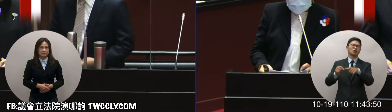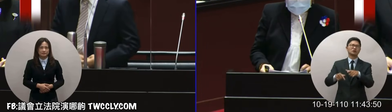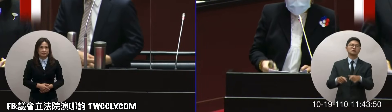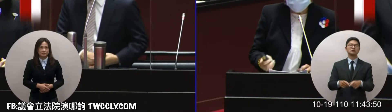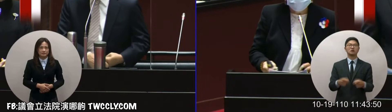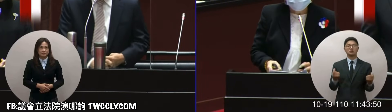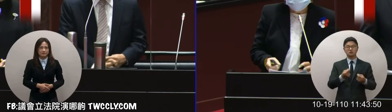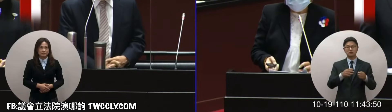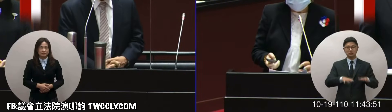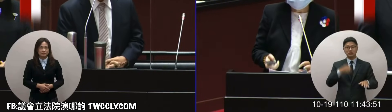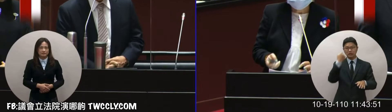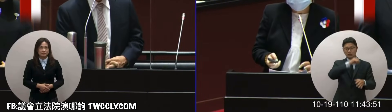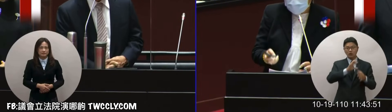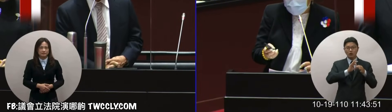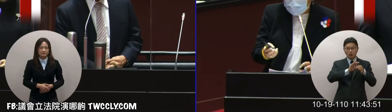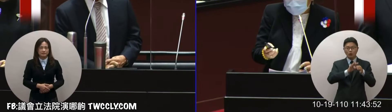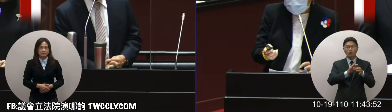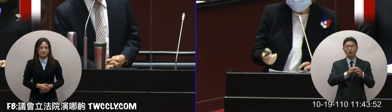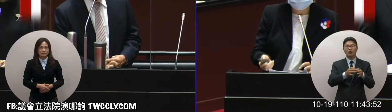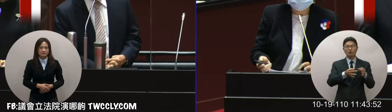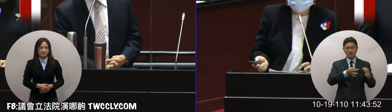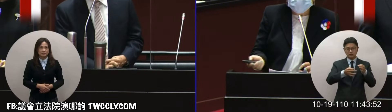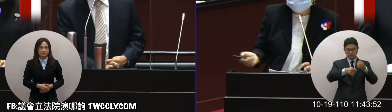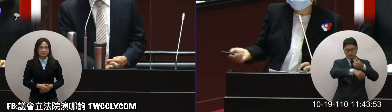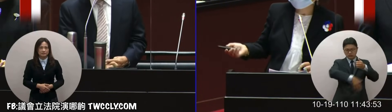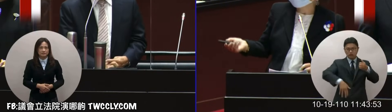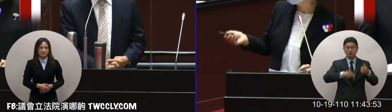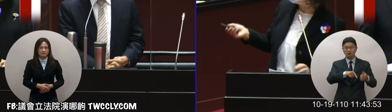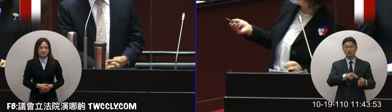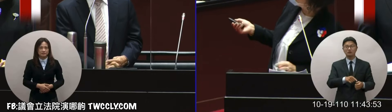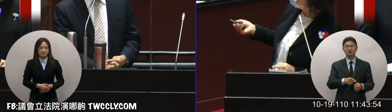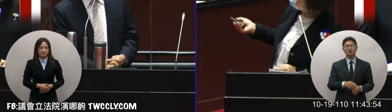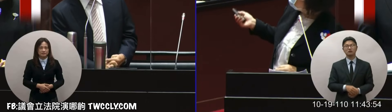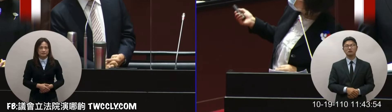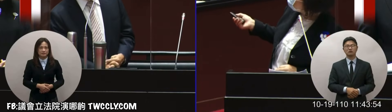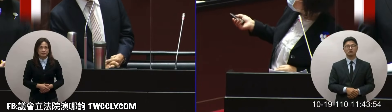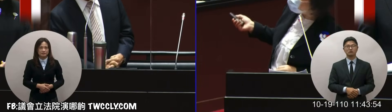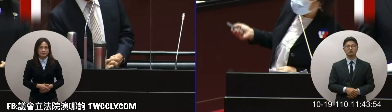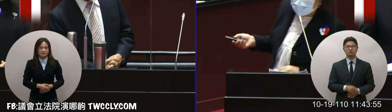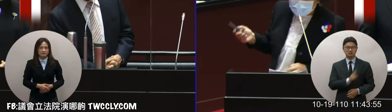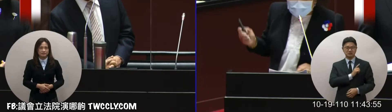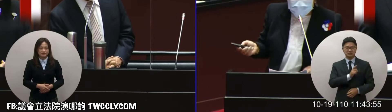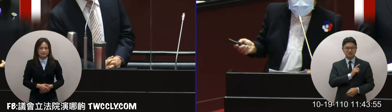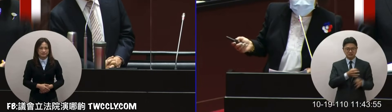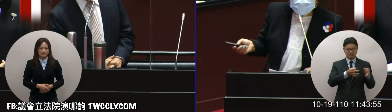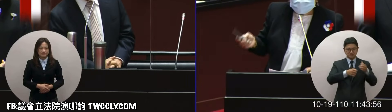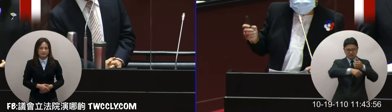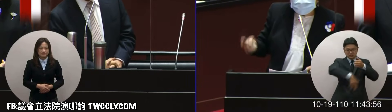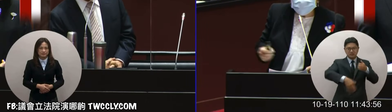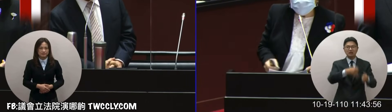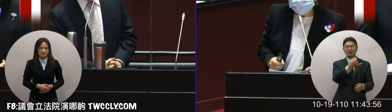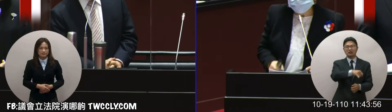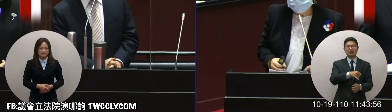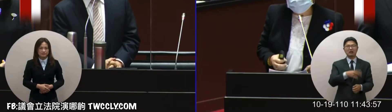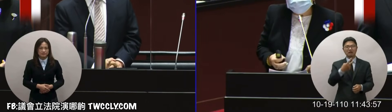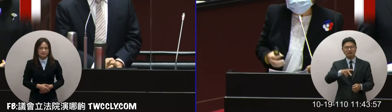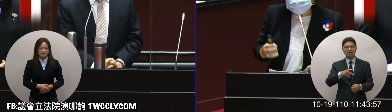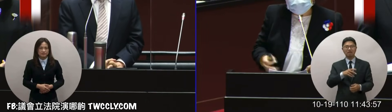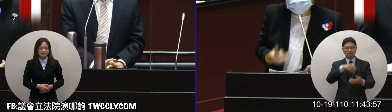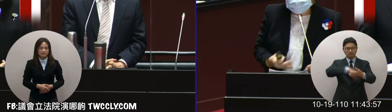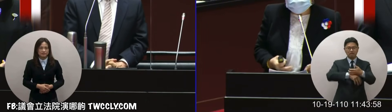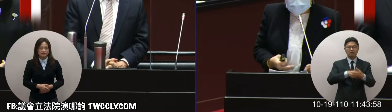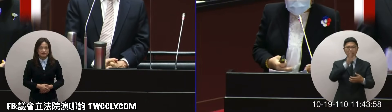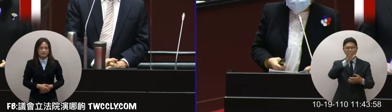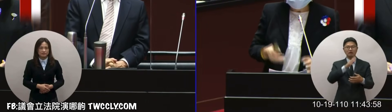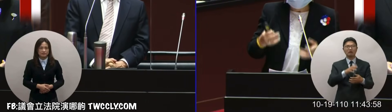贸，台湾官贸迄个系统工，不但是自己是用不了哈，而且它里面还出现